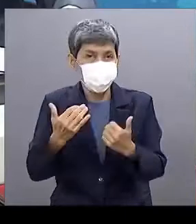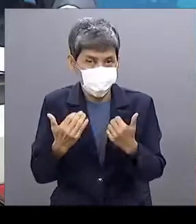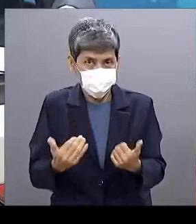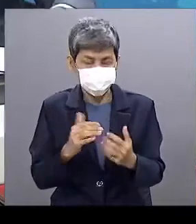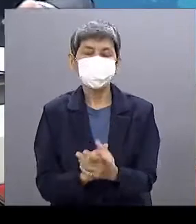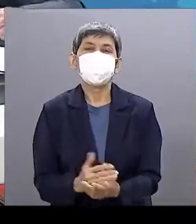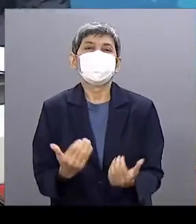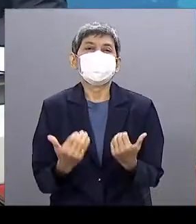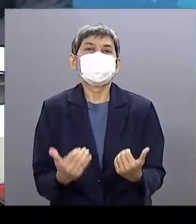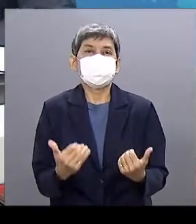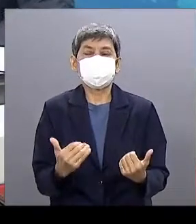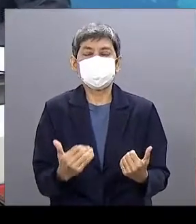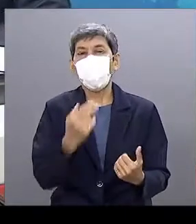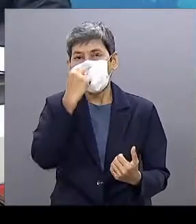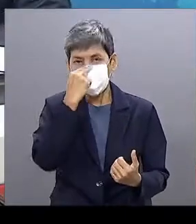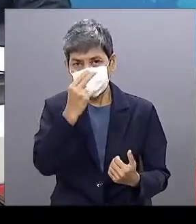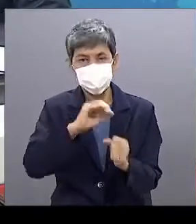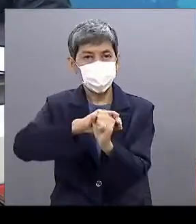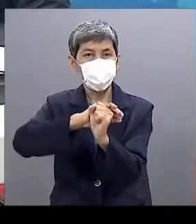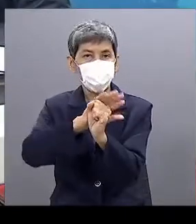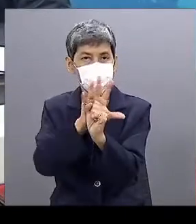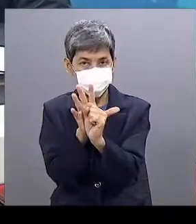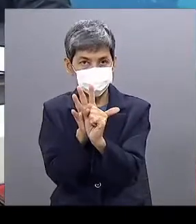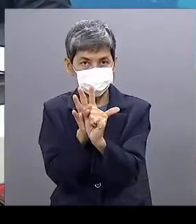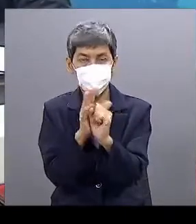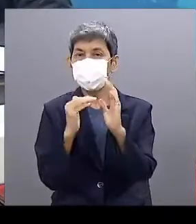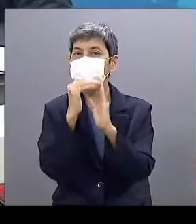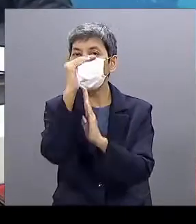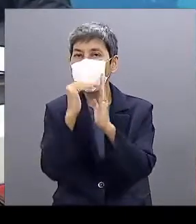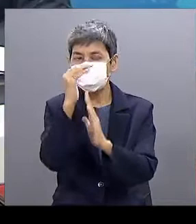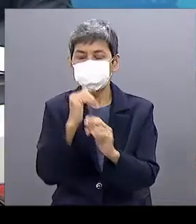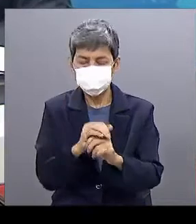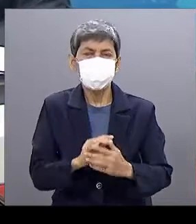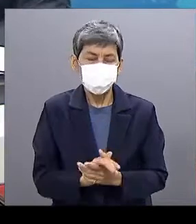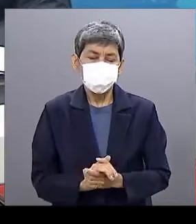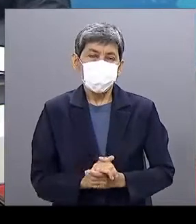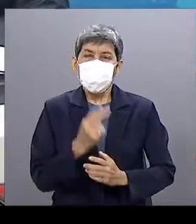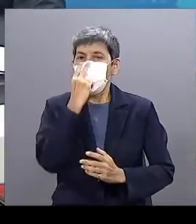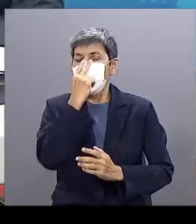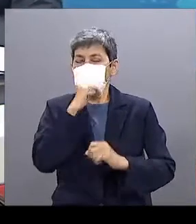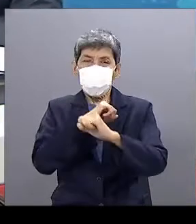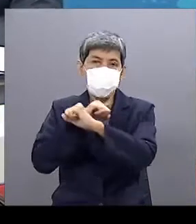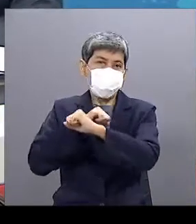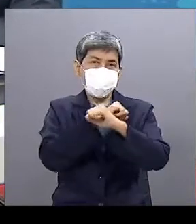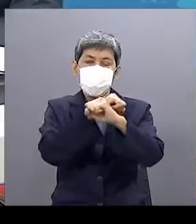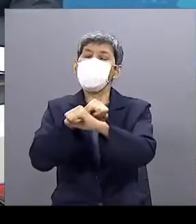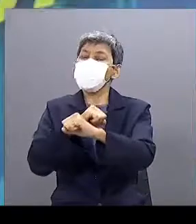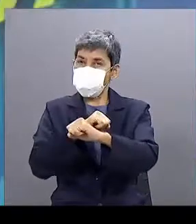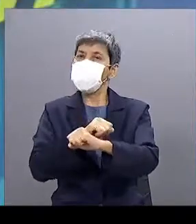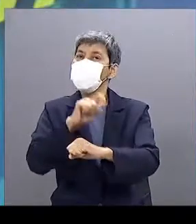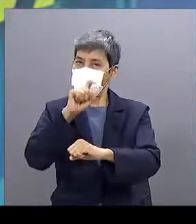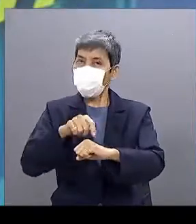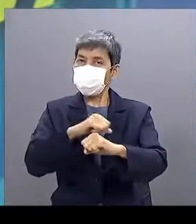ต่อไปตรวจสอบสำนักงานครู 29ในพื้นที่ภาคเหนือกันนะครับยังคงต้องเข้มงวดมาตรการป้องกันอย่างต่อเนื่องครับ